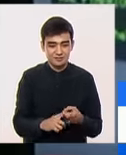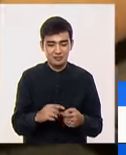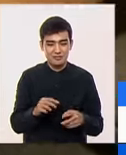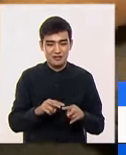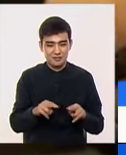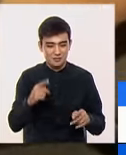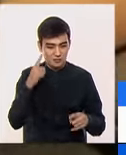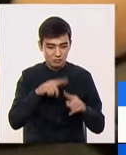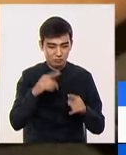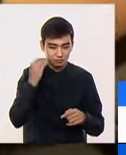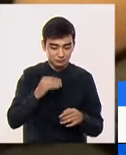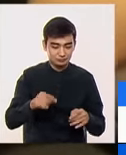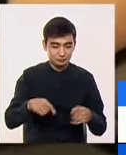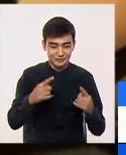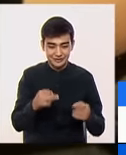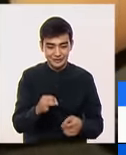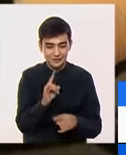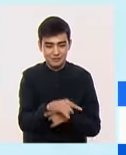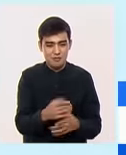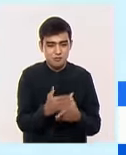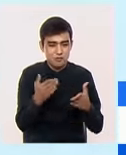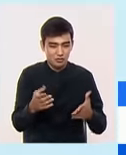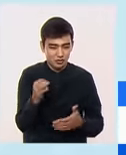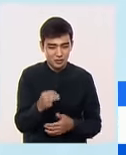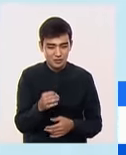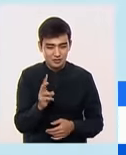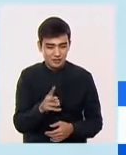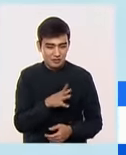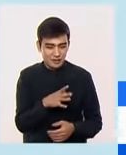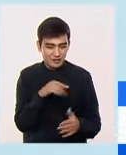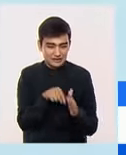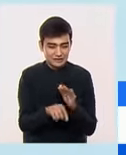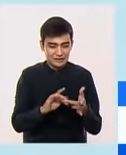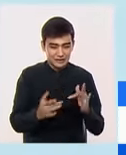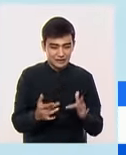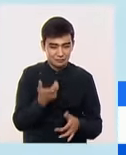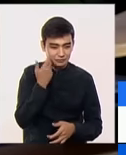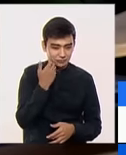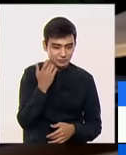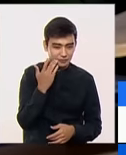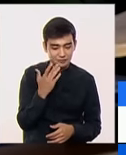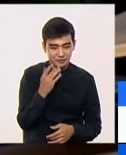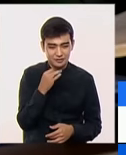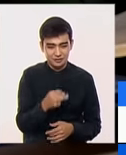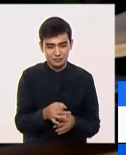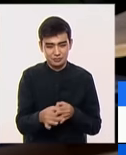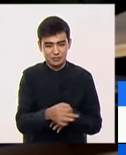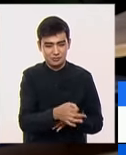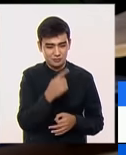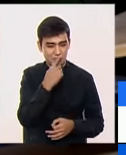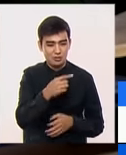технология тем изощреннее способы обмана нередко те кто ведет охоту в интернете находится в местах не столь отдаленных